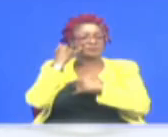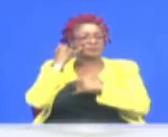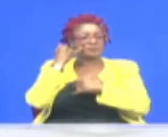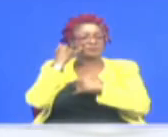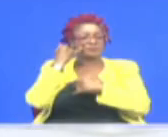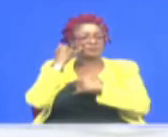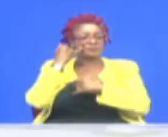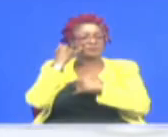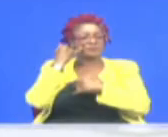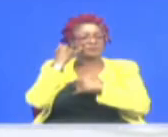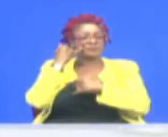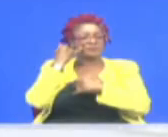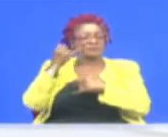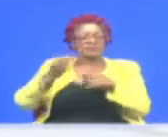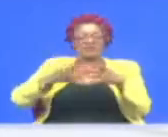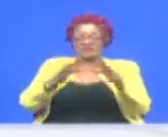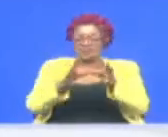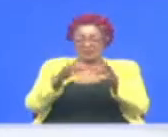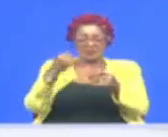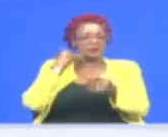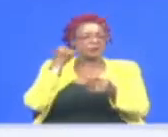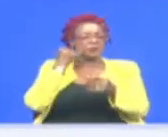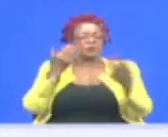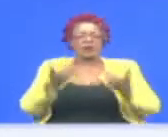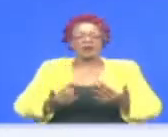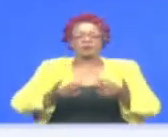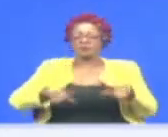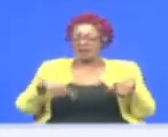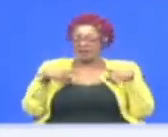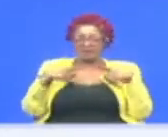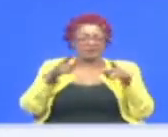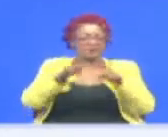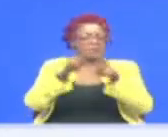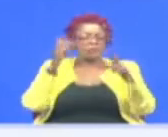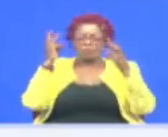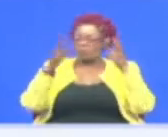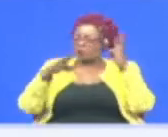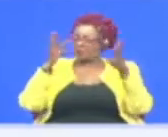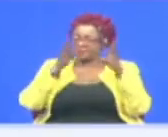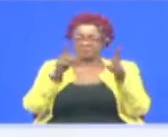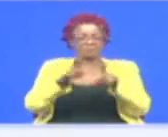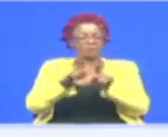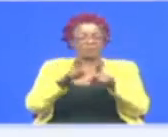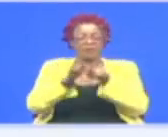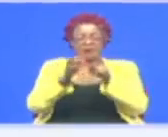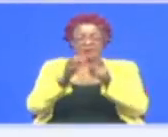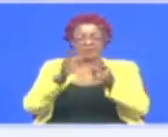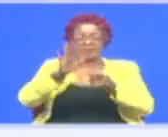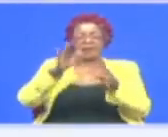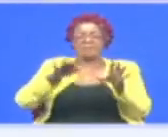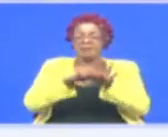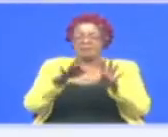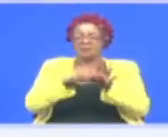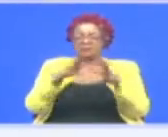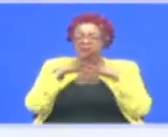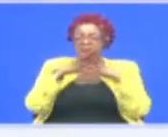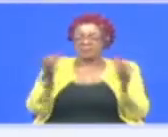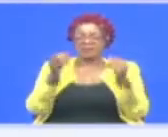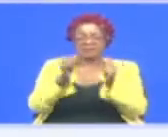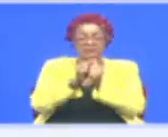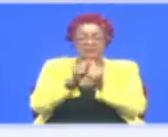Kwingineko ni kuwa familia moja mjini Nakuru inaishi kwa hofu baada ya mpendwa wao kupotea kwa zaidi ya siku kumi, asijulikane aliko, licha